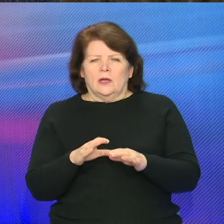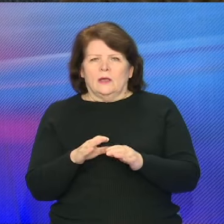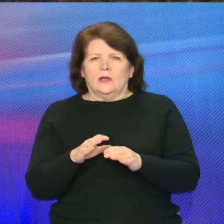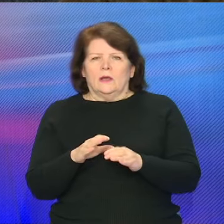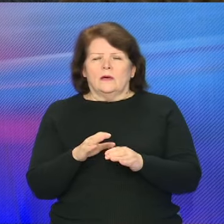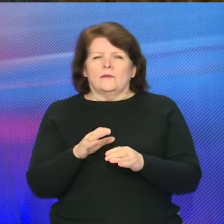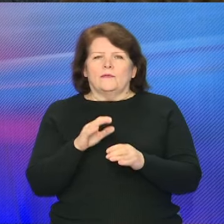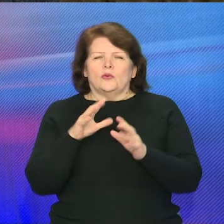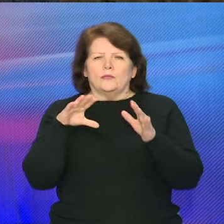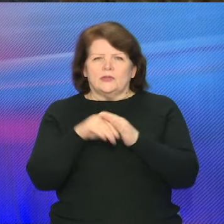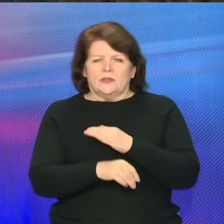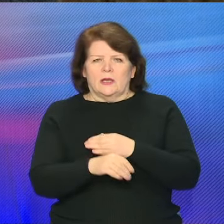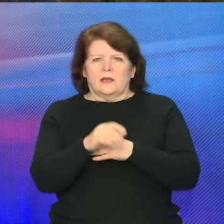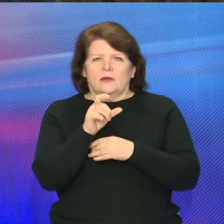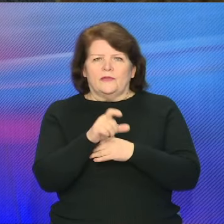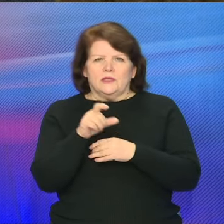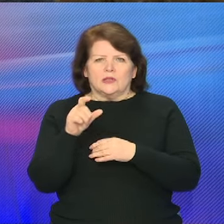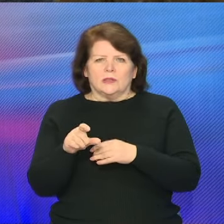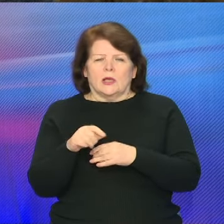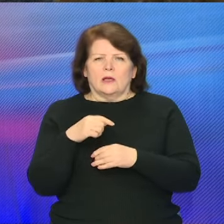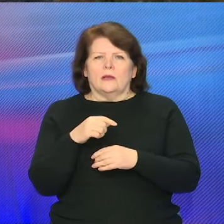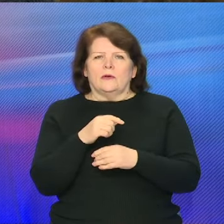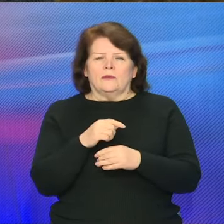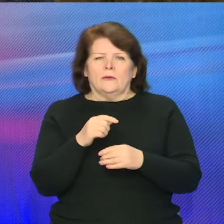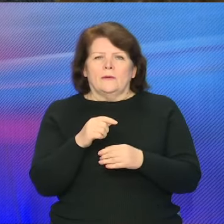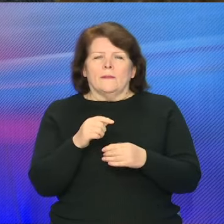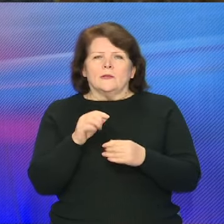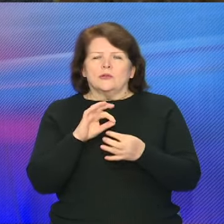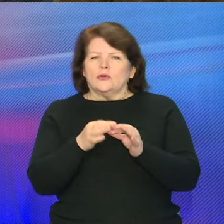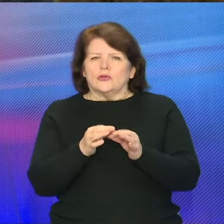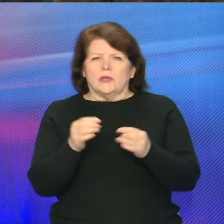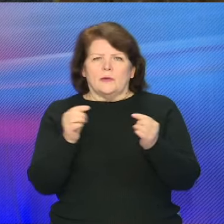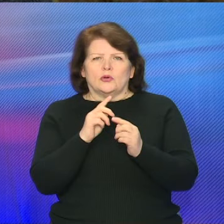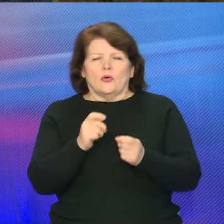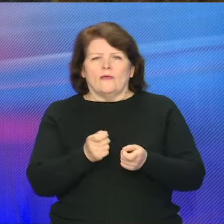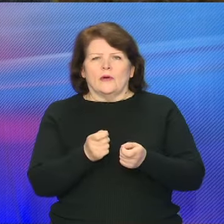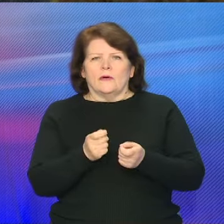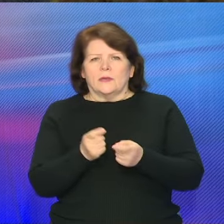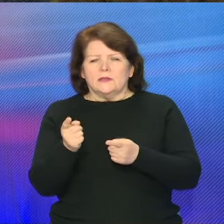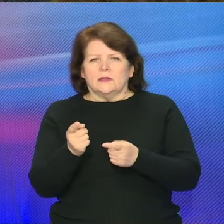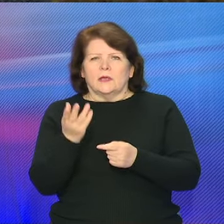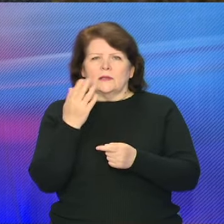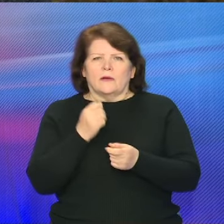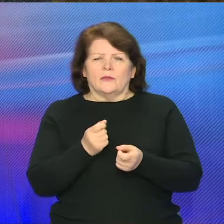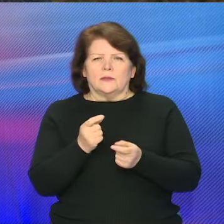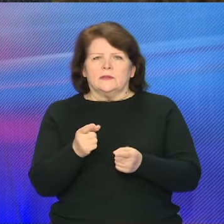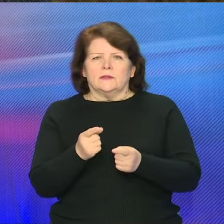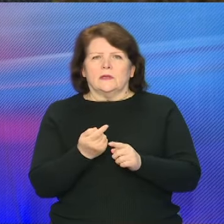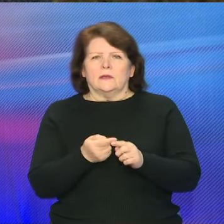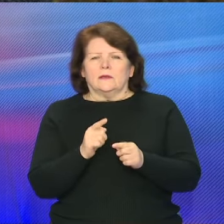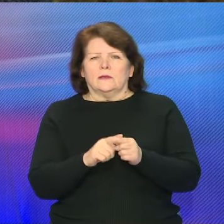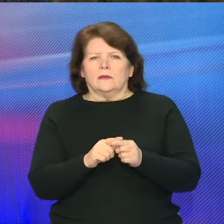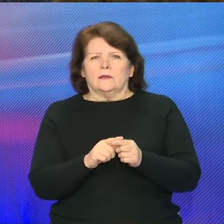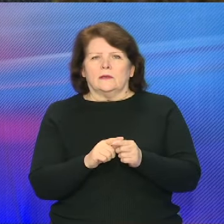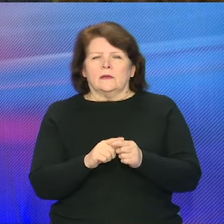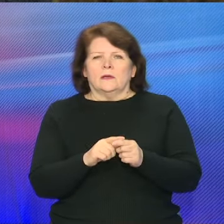физлицами намного сложнее работать, определить, кто вынес мусор, когда вынес мусор. Поэтому, безусловно, сейчас эти